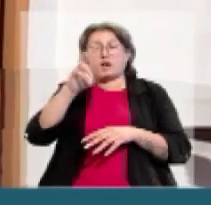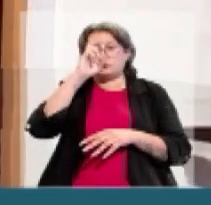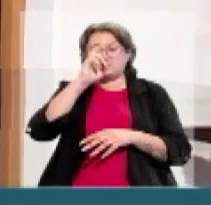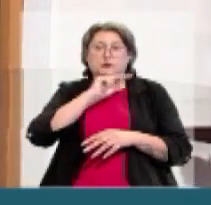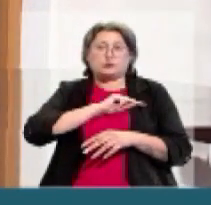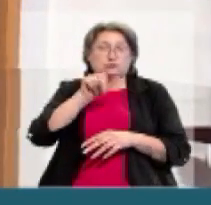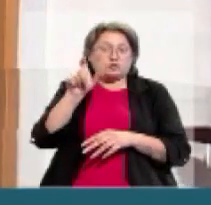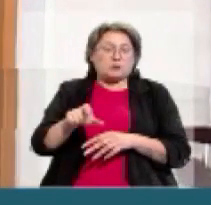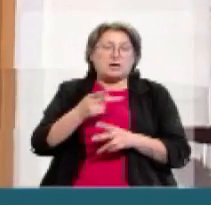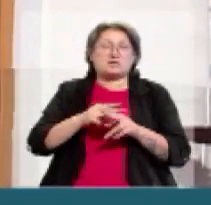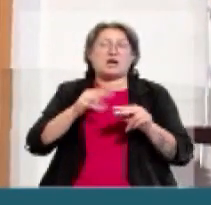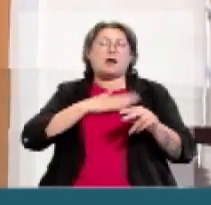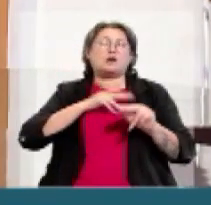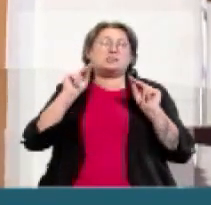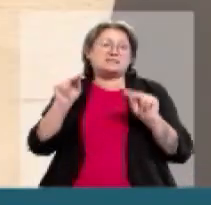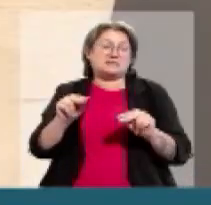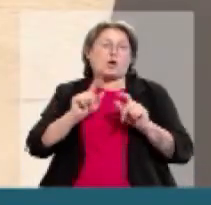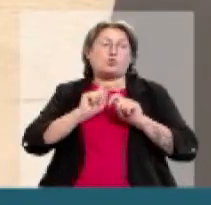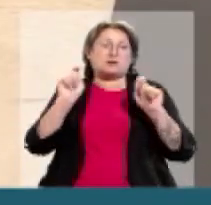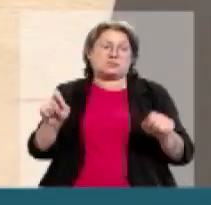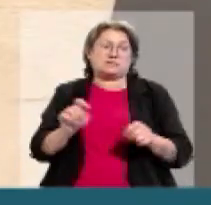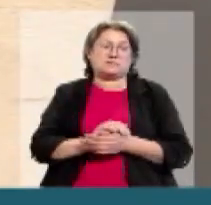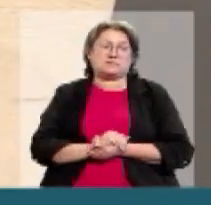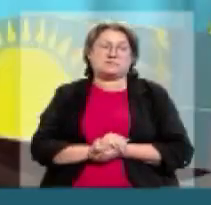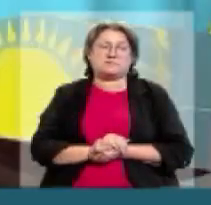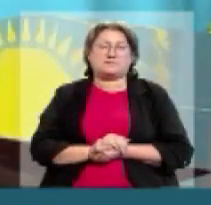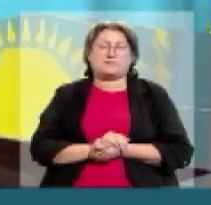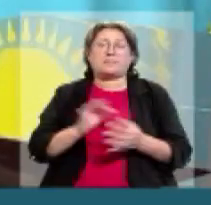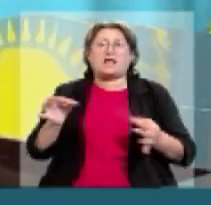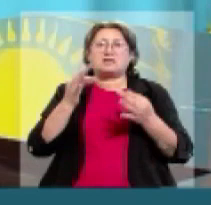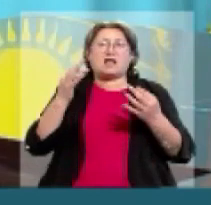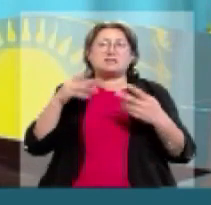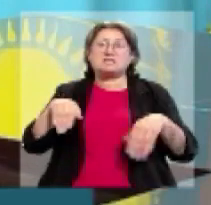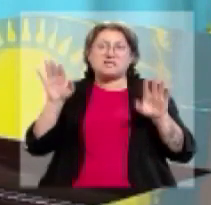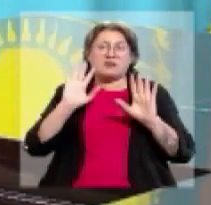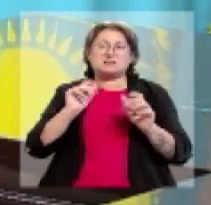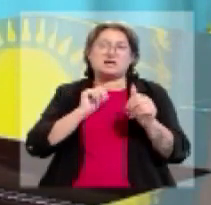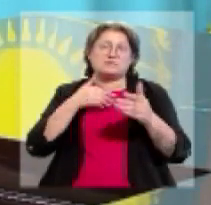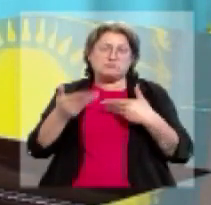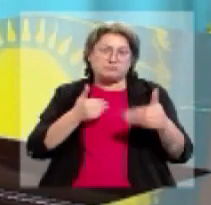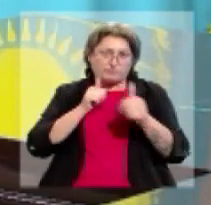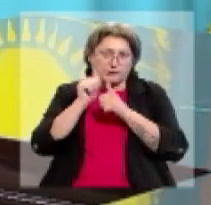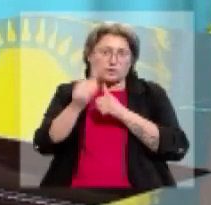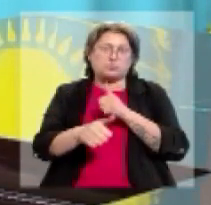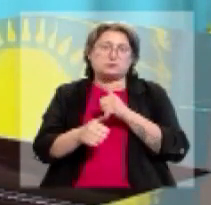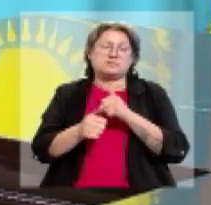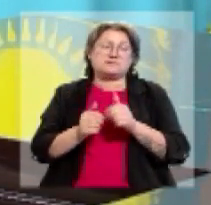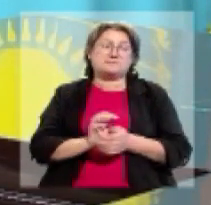государственном служащем – это искренность и открытость. Никогда не сдаваться, идти только вперед. А